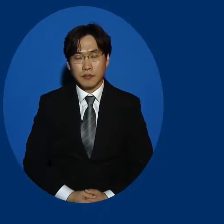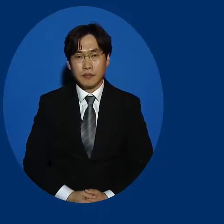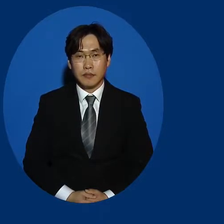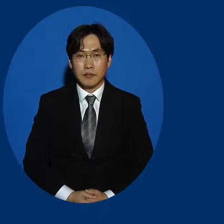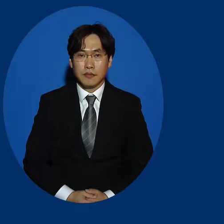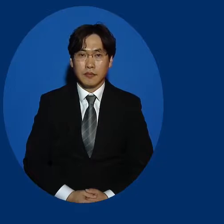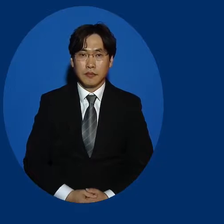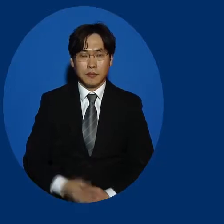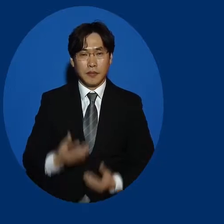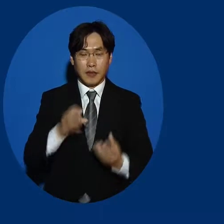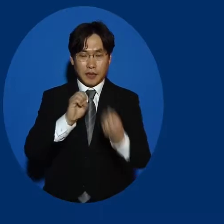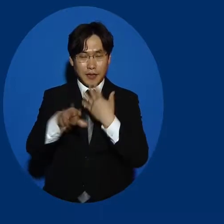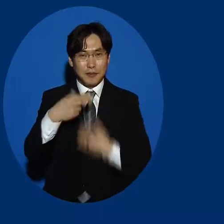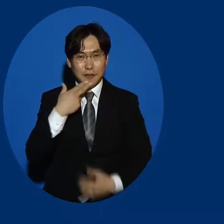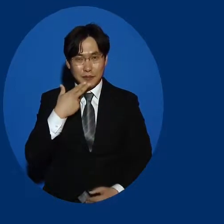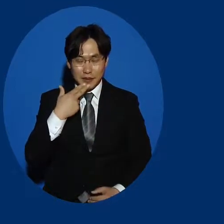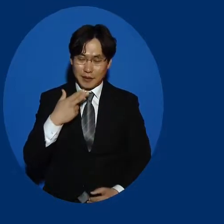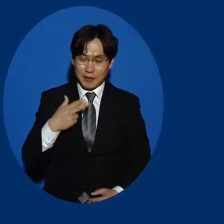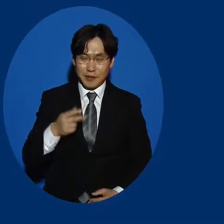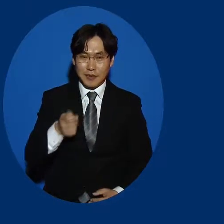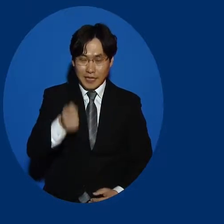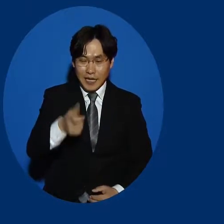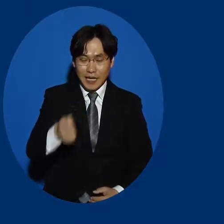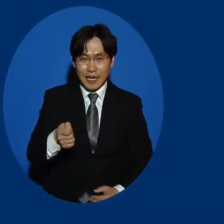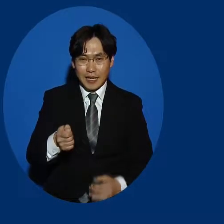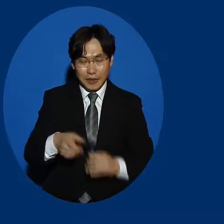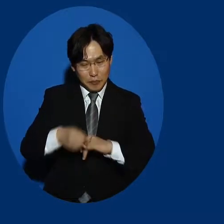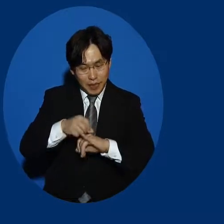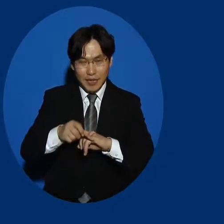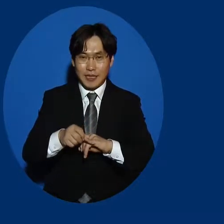얘가 안 넘어가고 있어요.